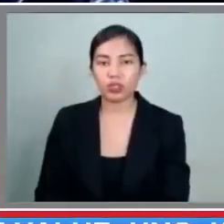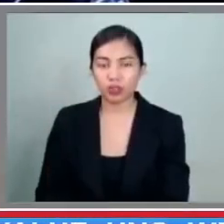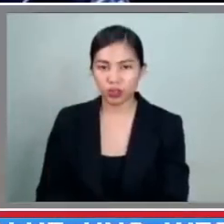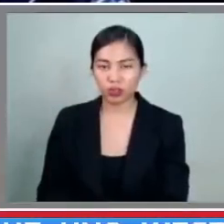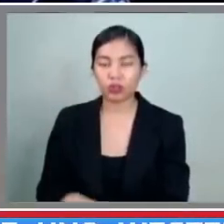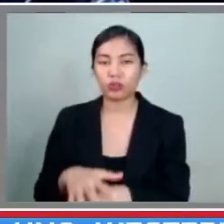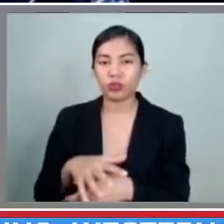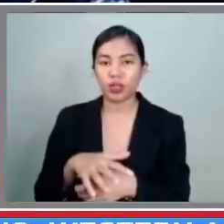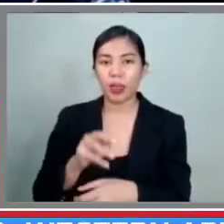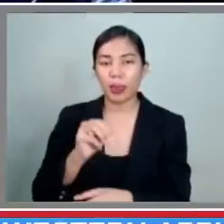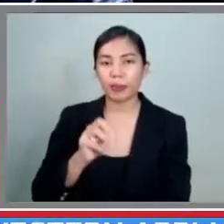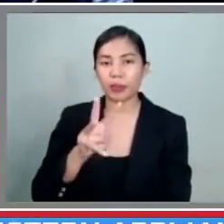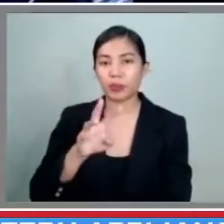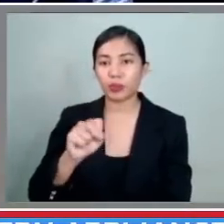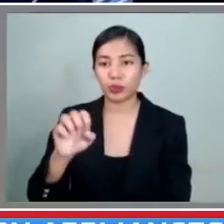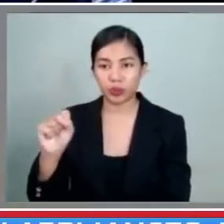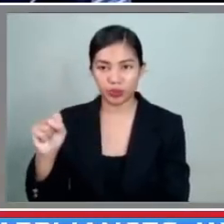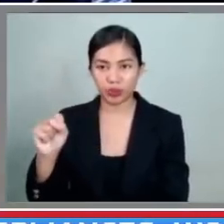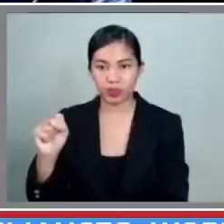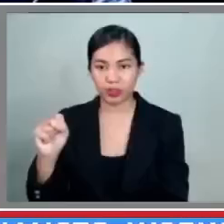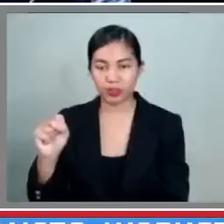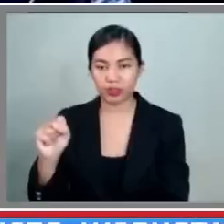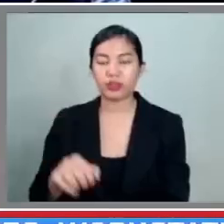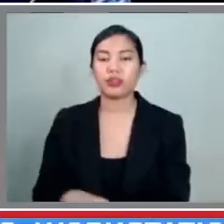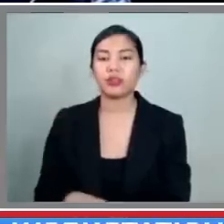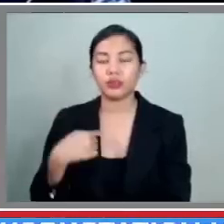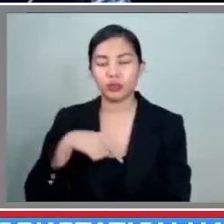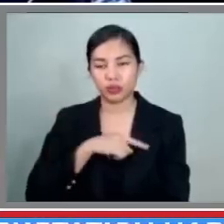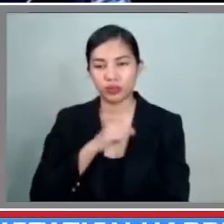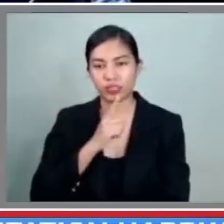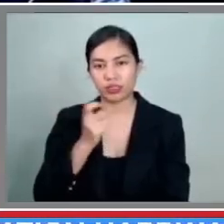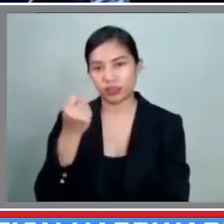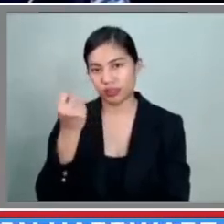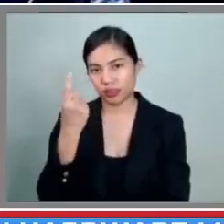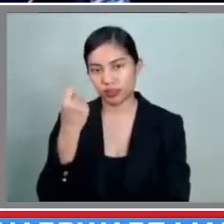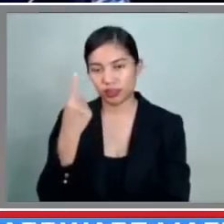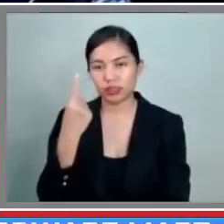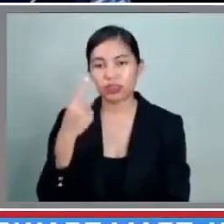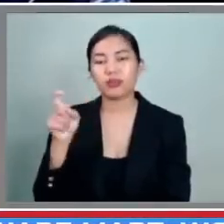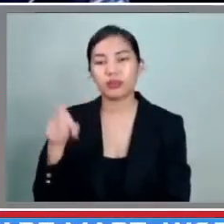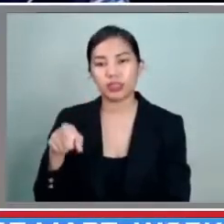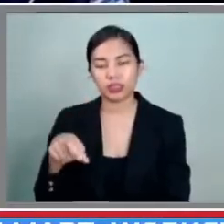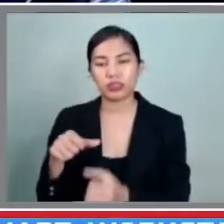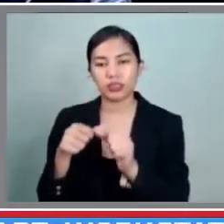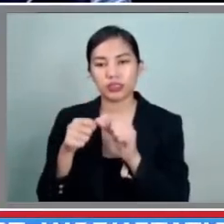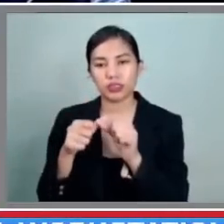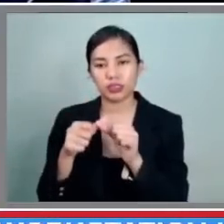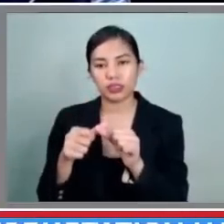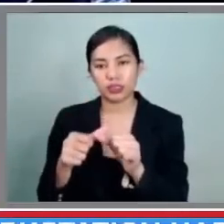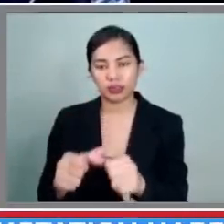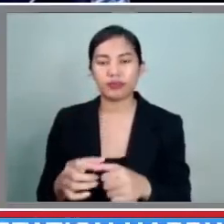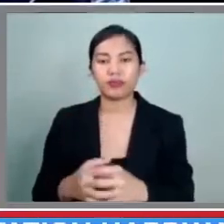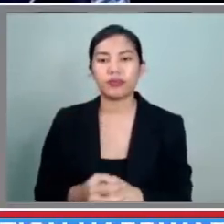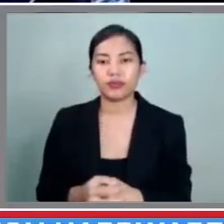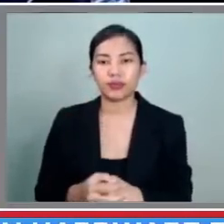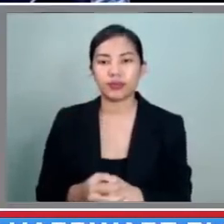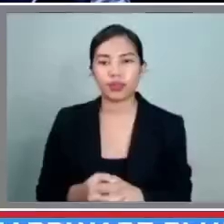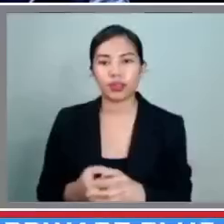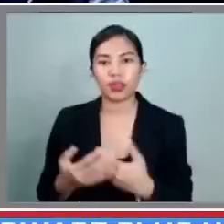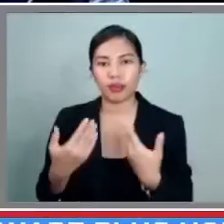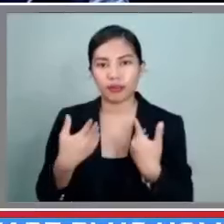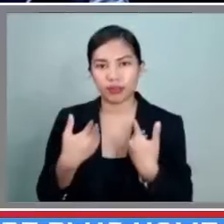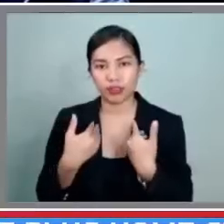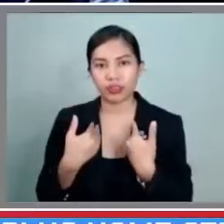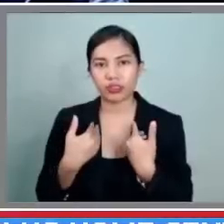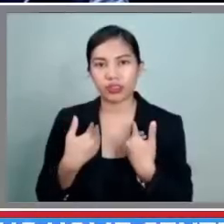ang MWSS. So we understand naman, Connie, na we need to sustain yung existing na meron tayo ngayon. Kasi